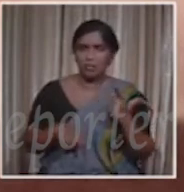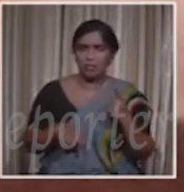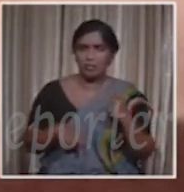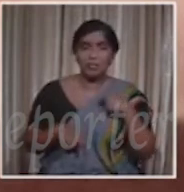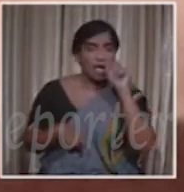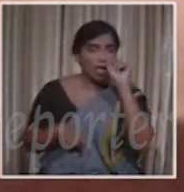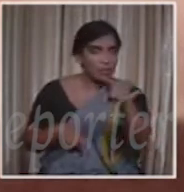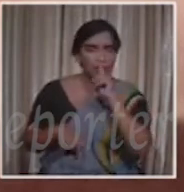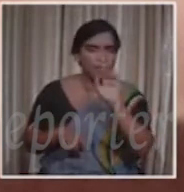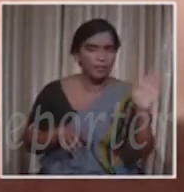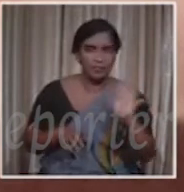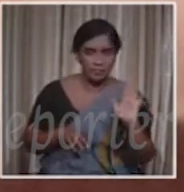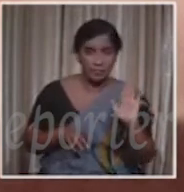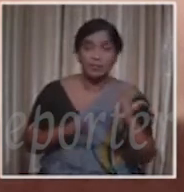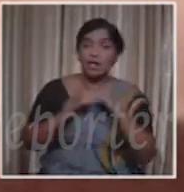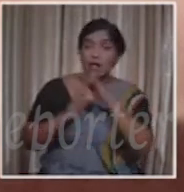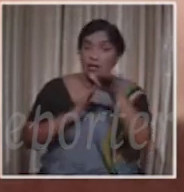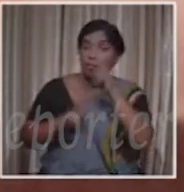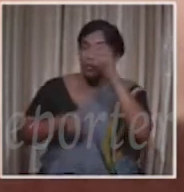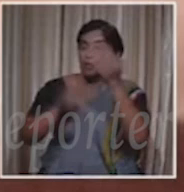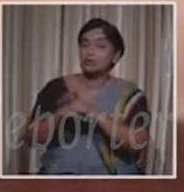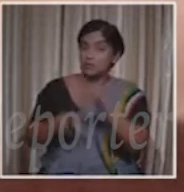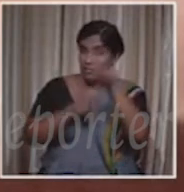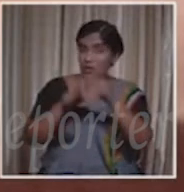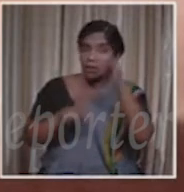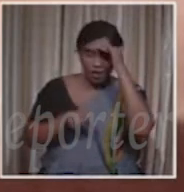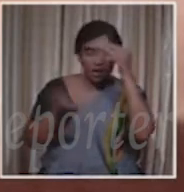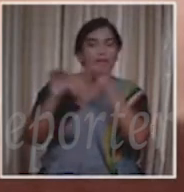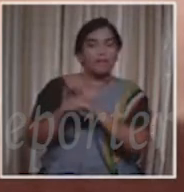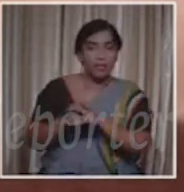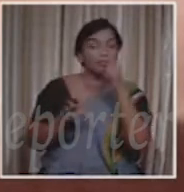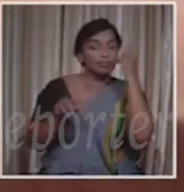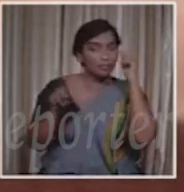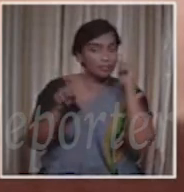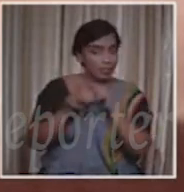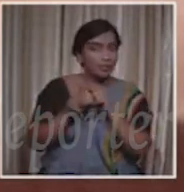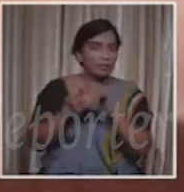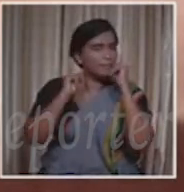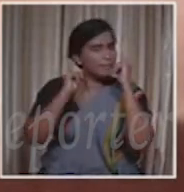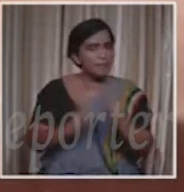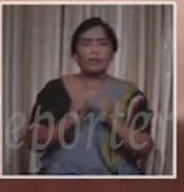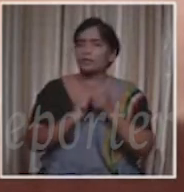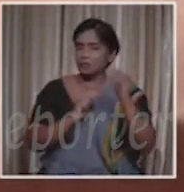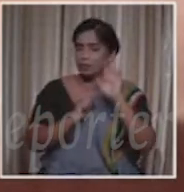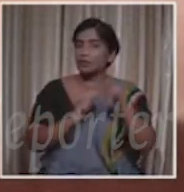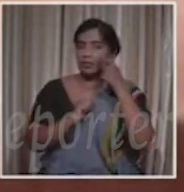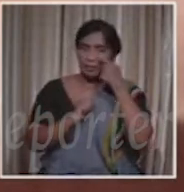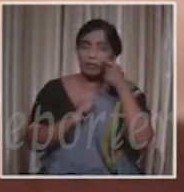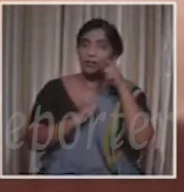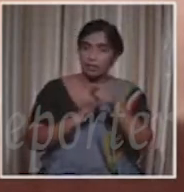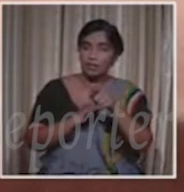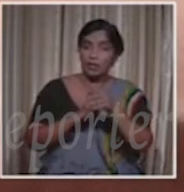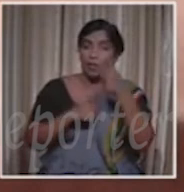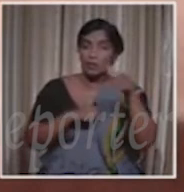නෑ. මම කිව්වේ ගම්මට්ටමින් සම්බන්ධ වෙච්ච තමුන්නාන්සලගේ නායකයෝ ඉන්නවා. ඒ සම්බන්ධයෙන් මොකද මේක ඉතාලම නරක නරකට ගිහිල්ලා තියෙන. තමුන්නාන්සලා තමුන්නාන්සලාට